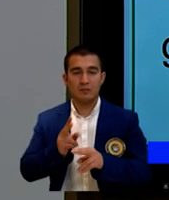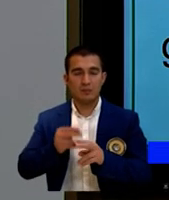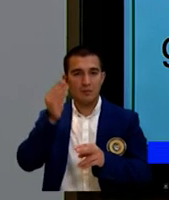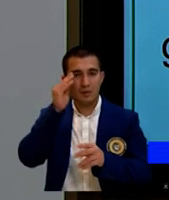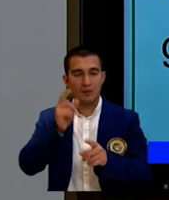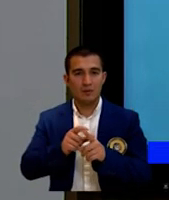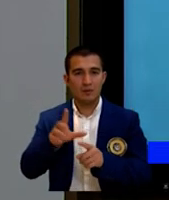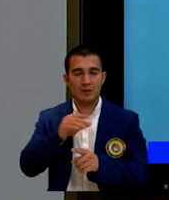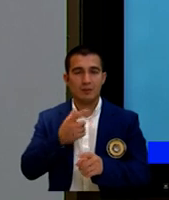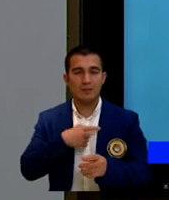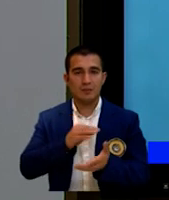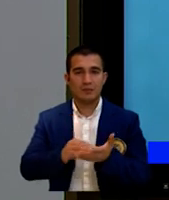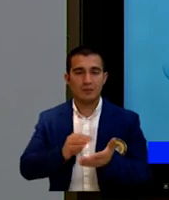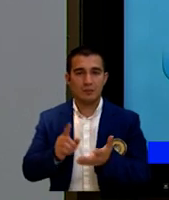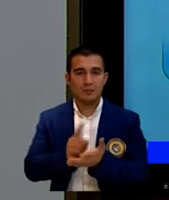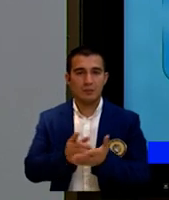lozim edi.